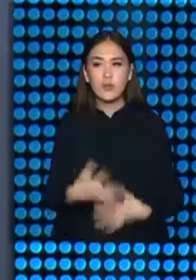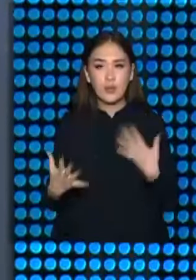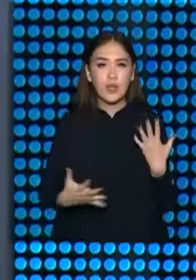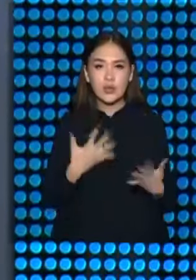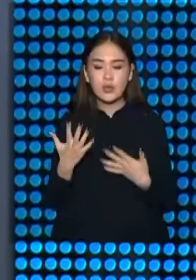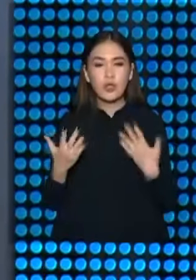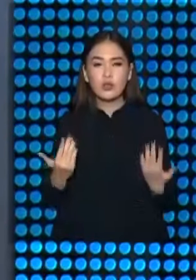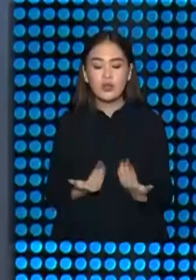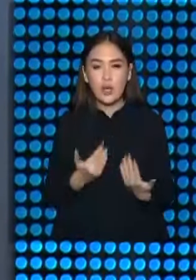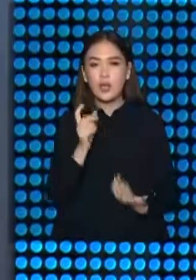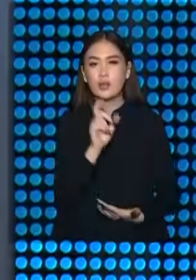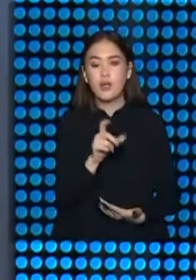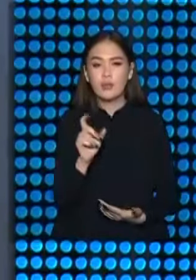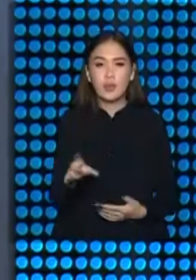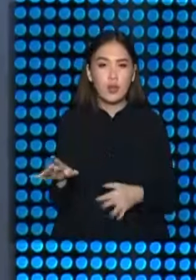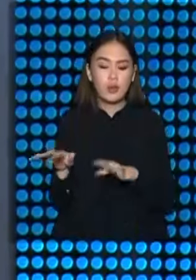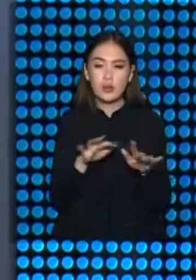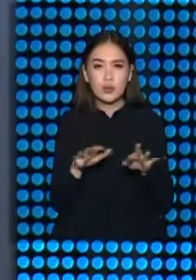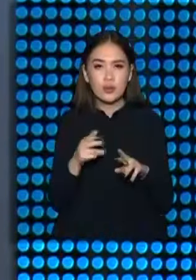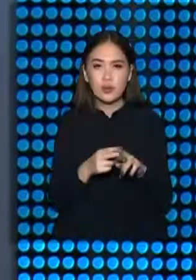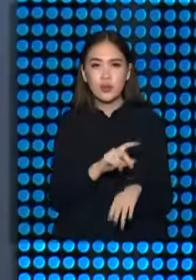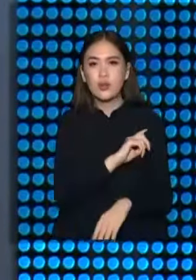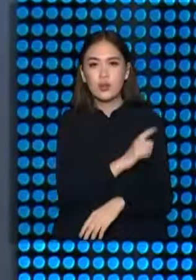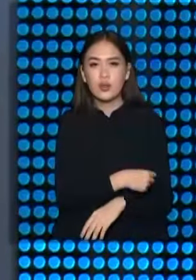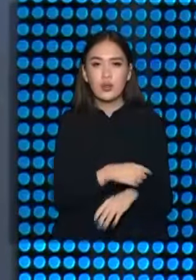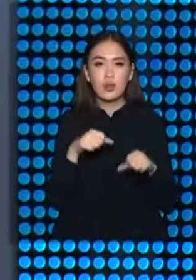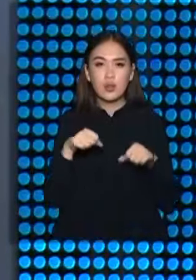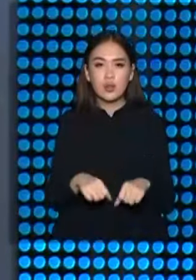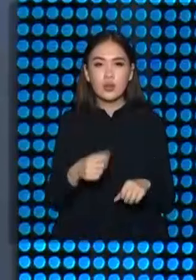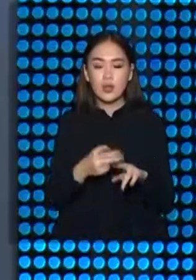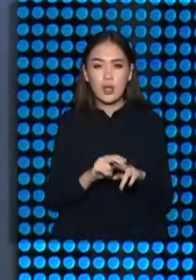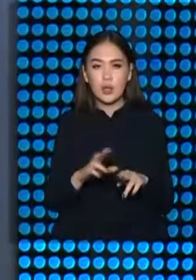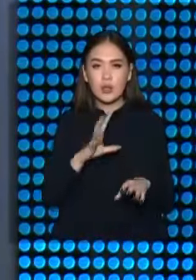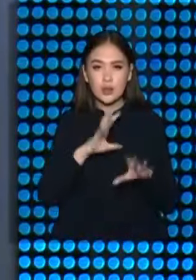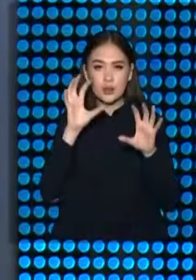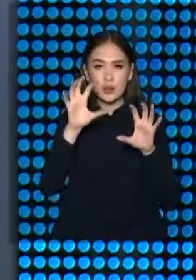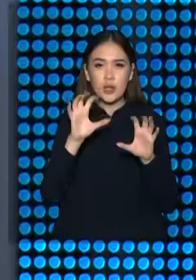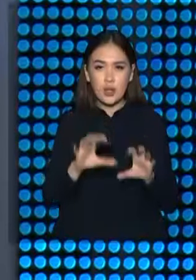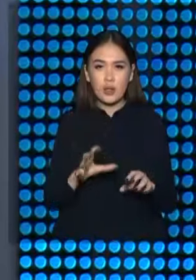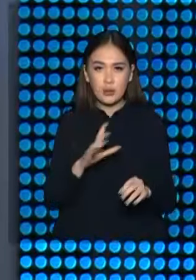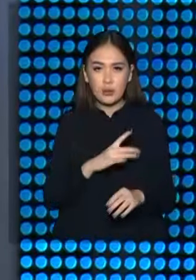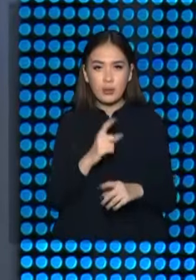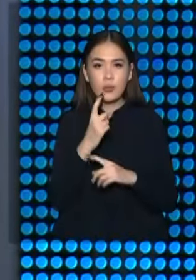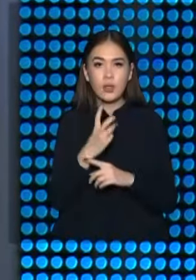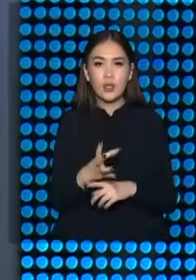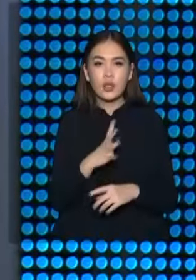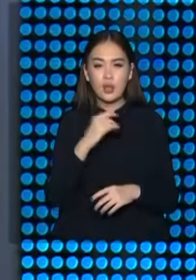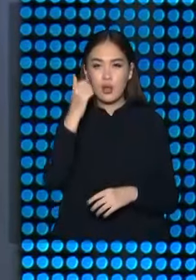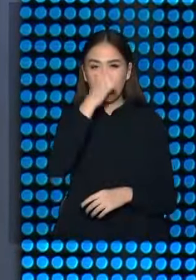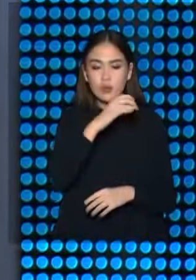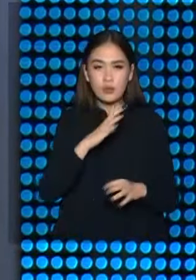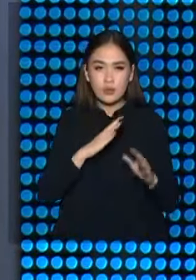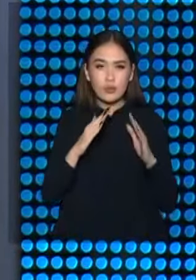Белсенді тұрғындар қоғамның қозғаушы күші. Тіпті оның құқықтық негізі заңнамалық іргетасы да бар. Бірнеше жыл болды,